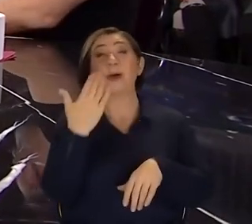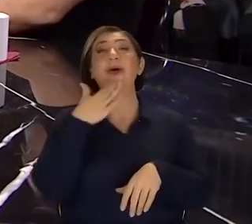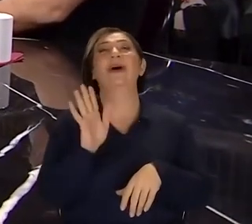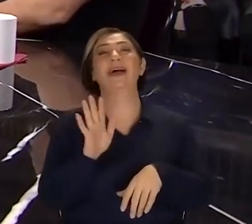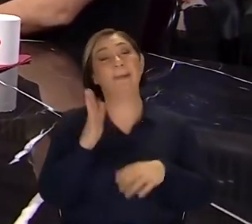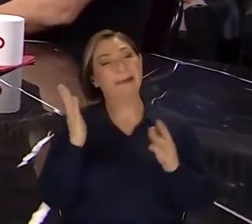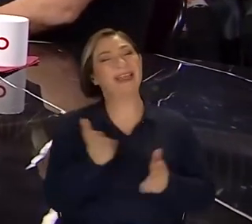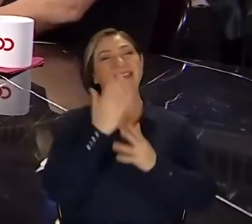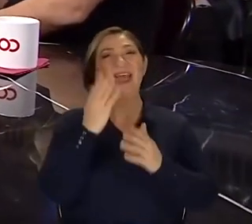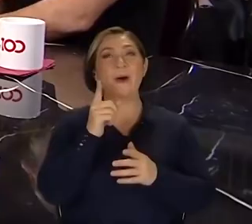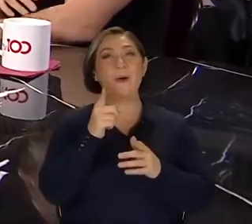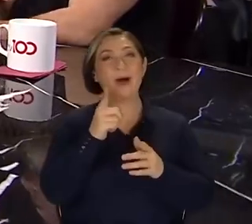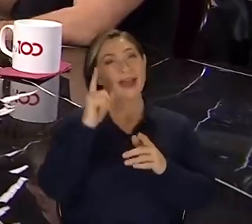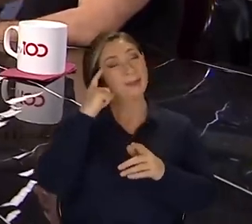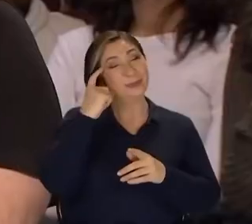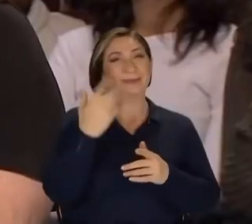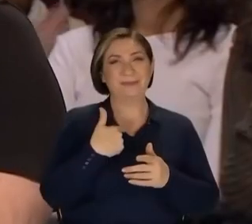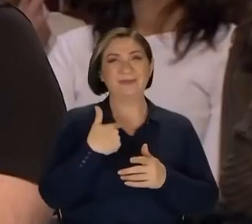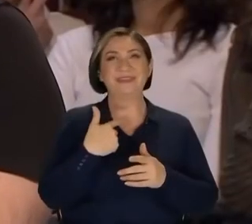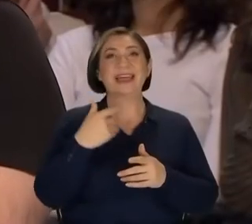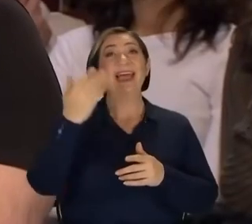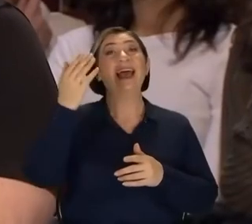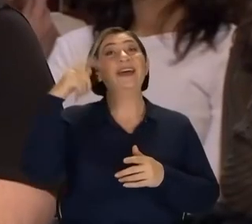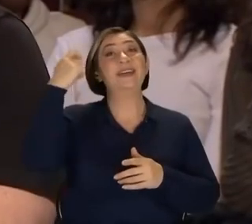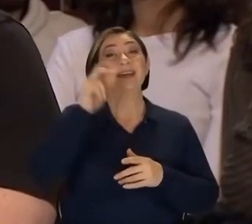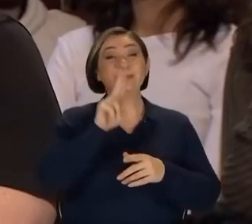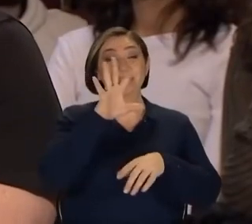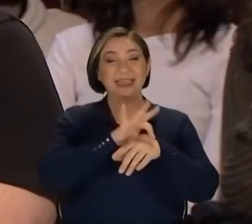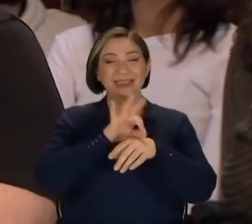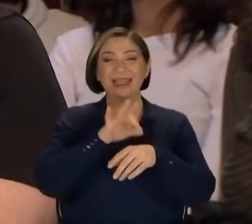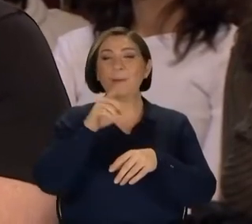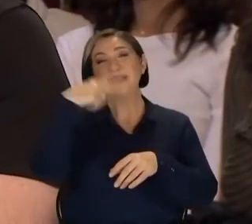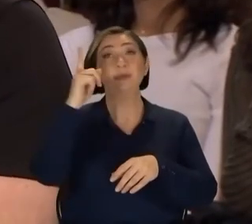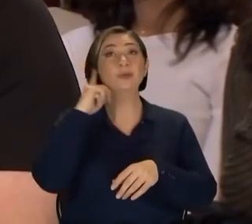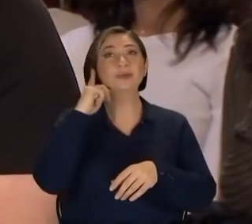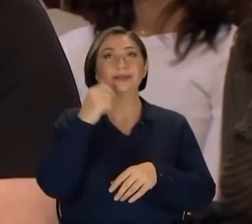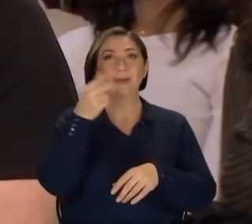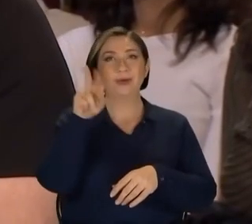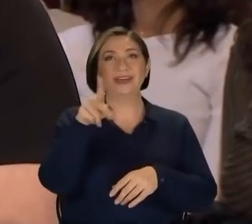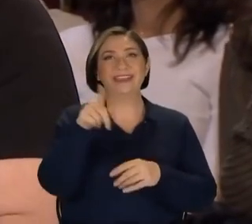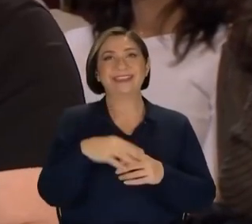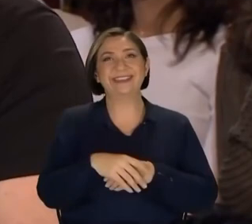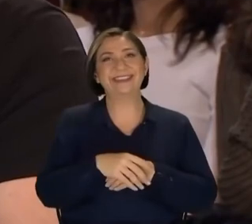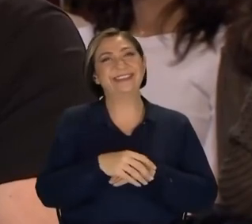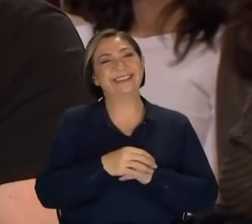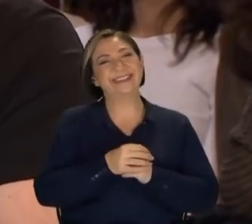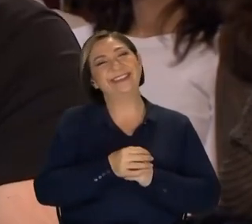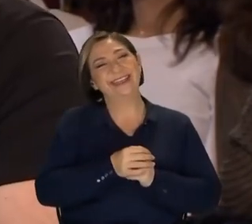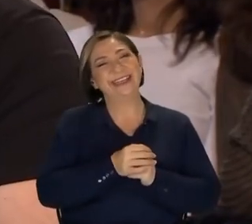bari dedim hani oraya yorayım falan. Russell Crowe'un filminde de 75 dakikada ölüyordum.